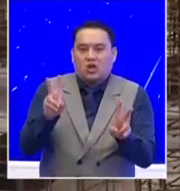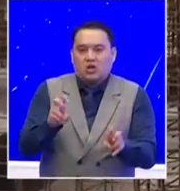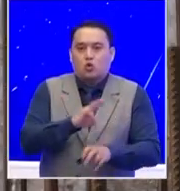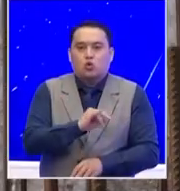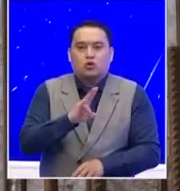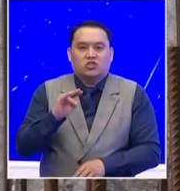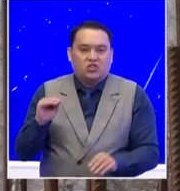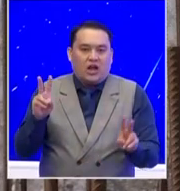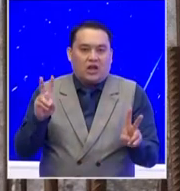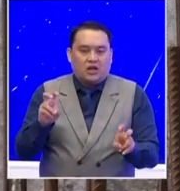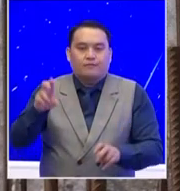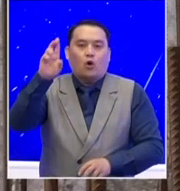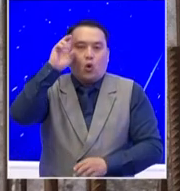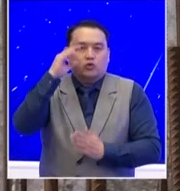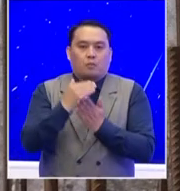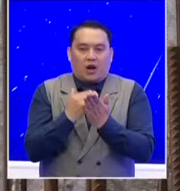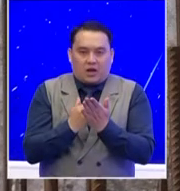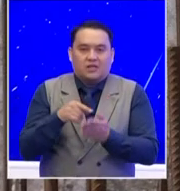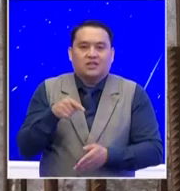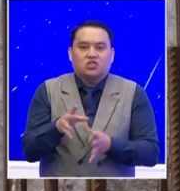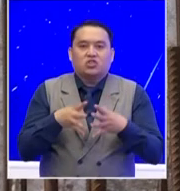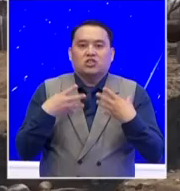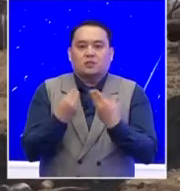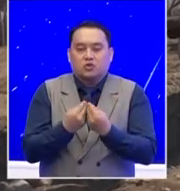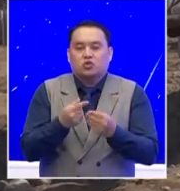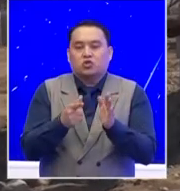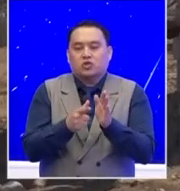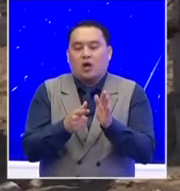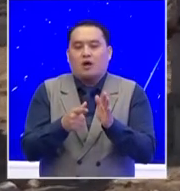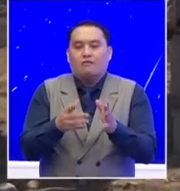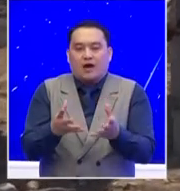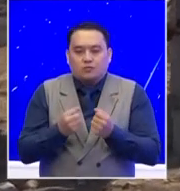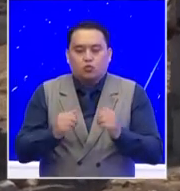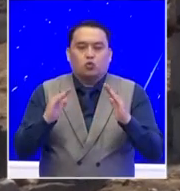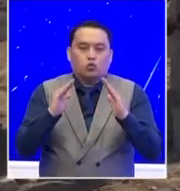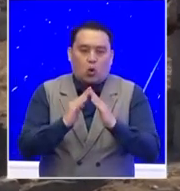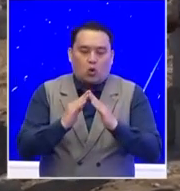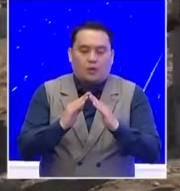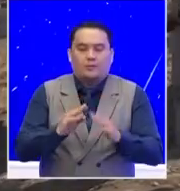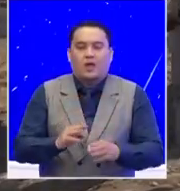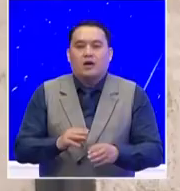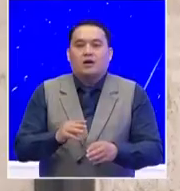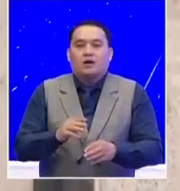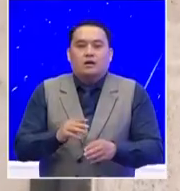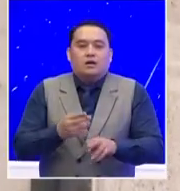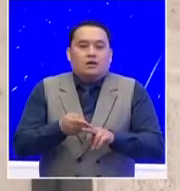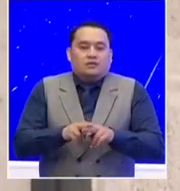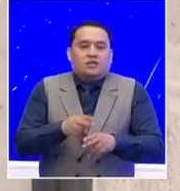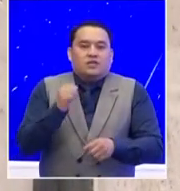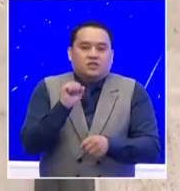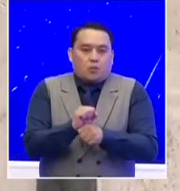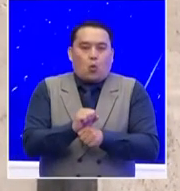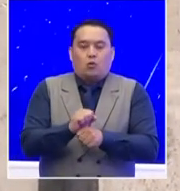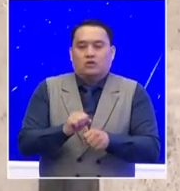Нурлы жер. Благодаря госпрограмме более 1700 семей обретут крышу над головой. В целях недопущения срыва сроков сдачи